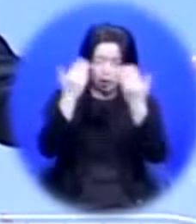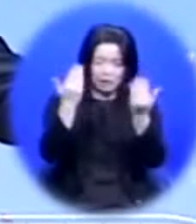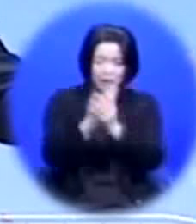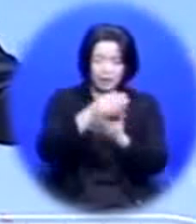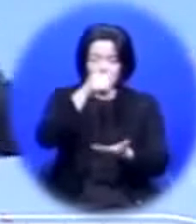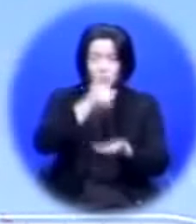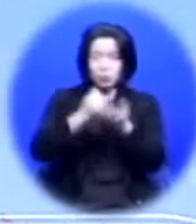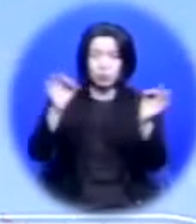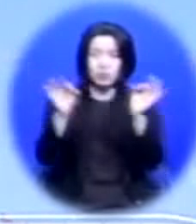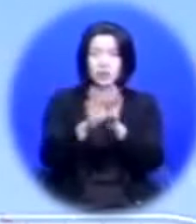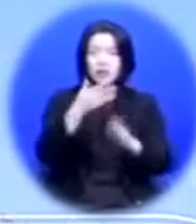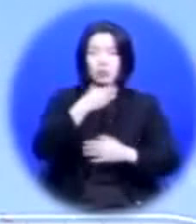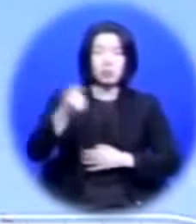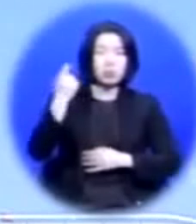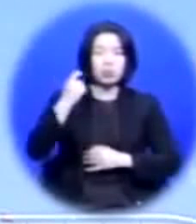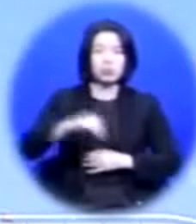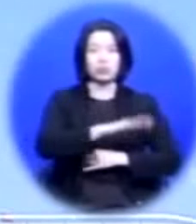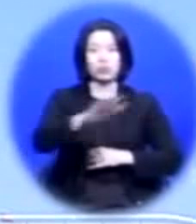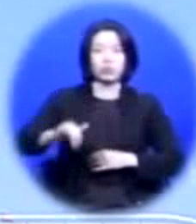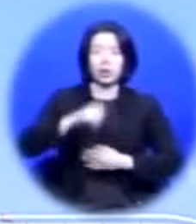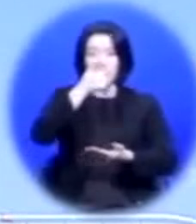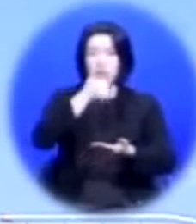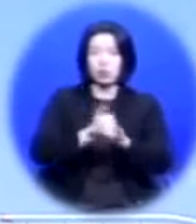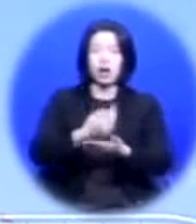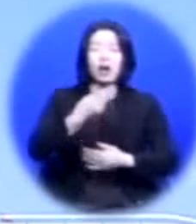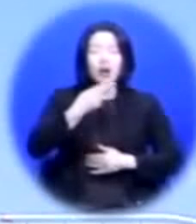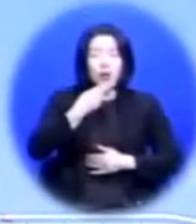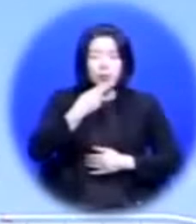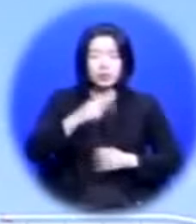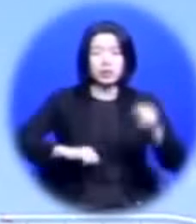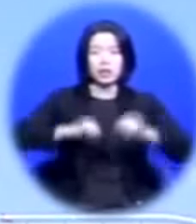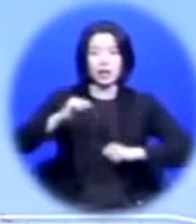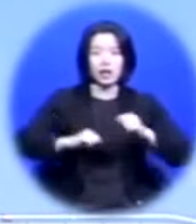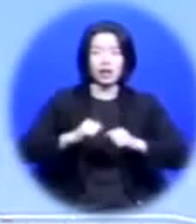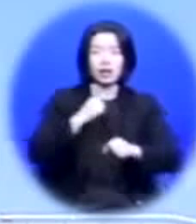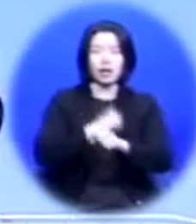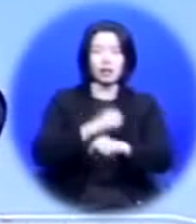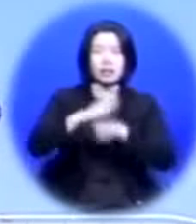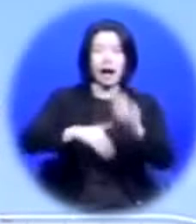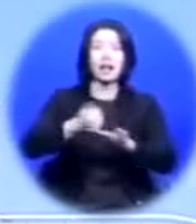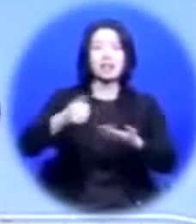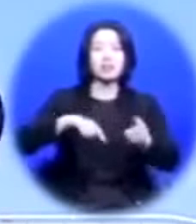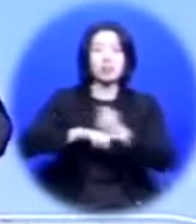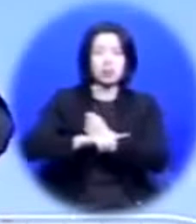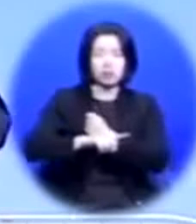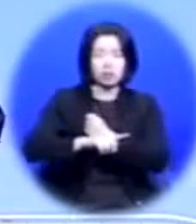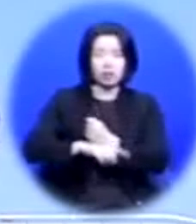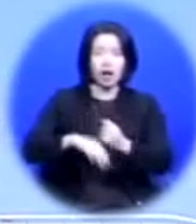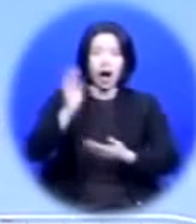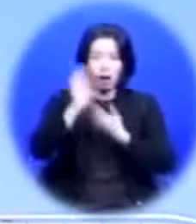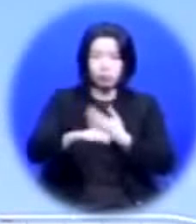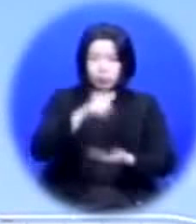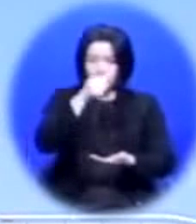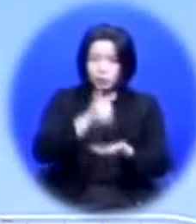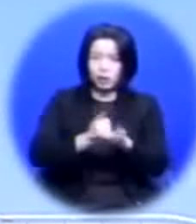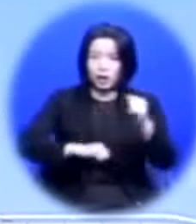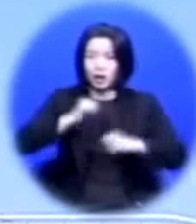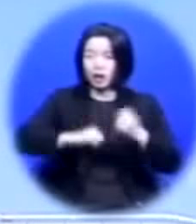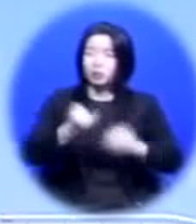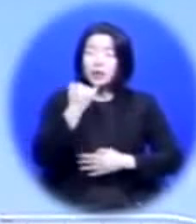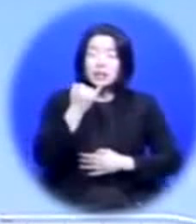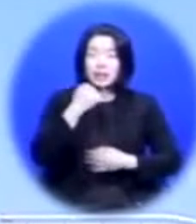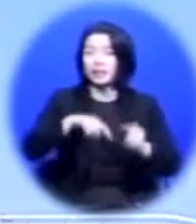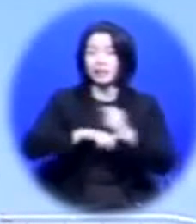복음은 우리를 죄 안 짓게 하려고 하는 하나님의 뜻이지 죄 지어도 좋다는 뜻이 아